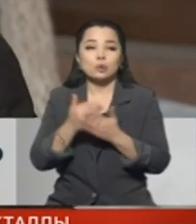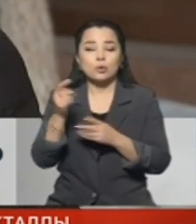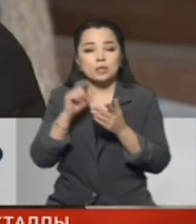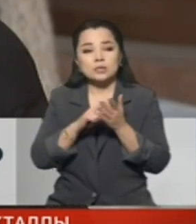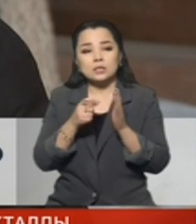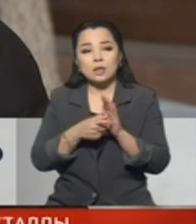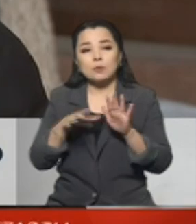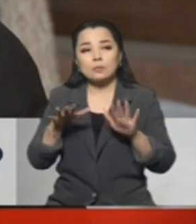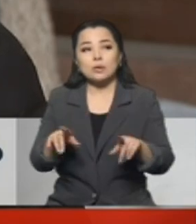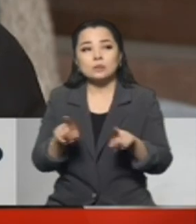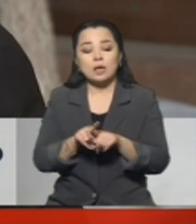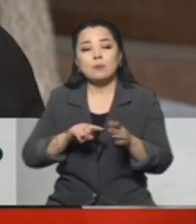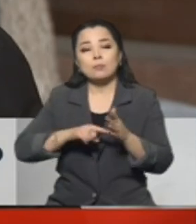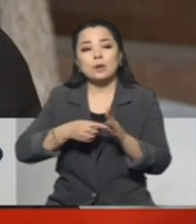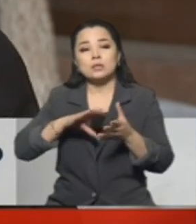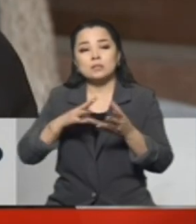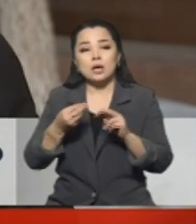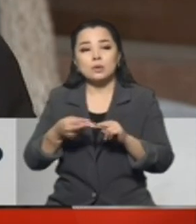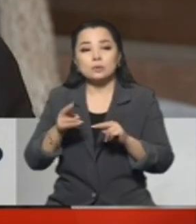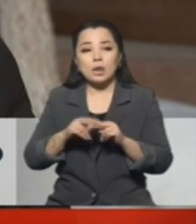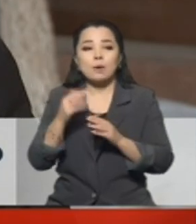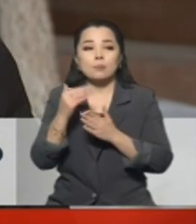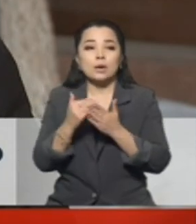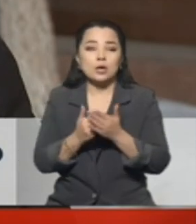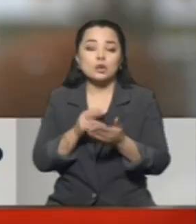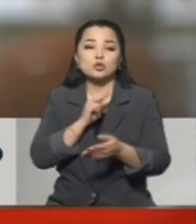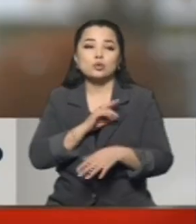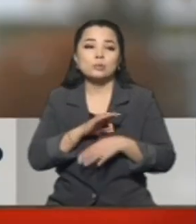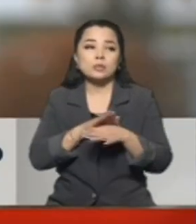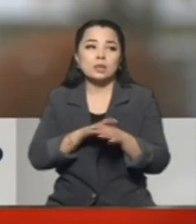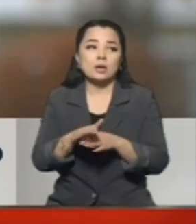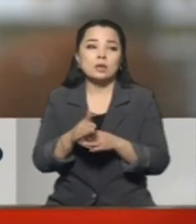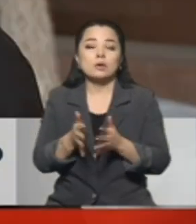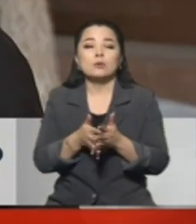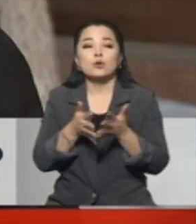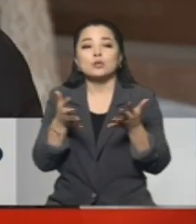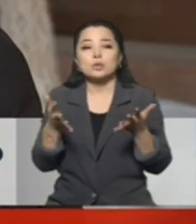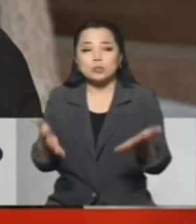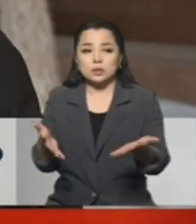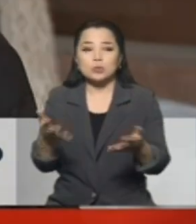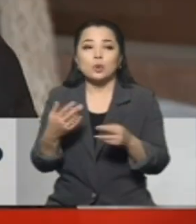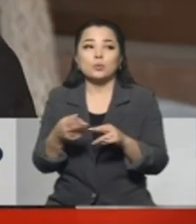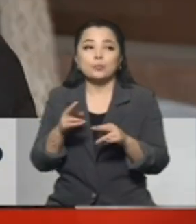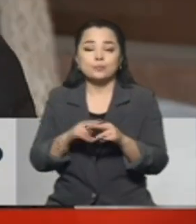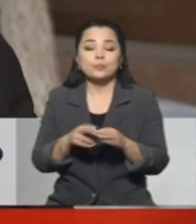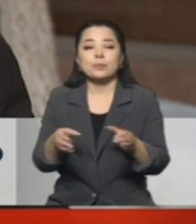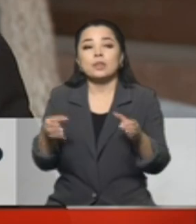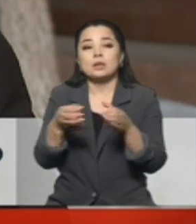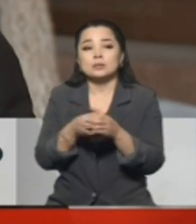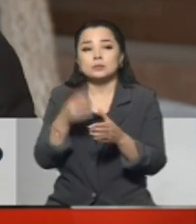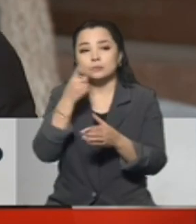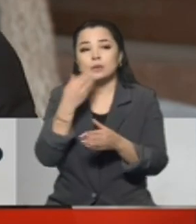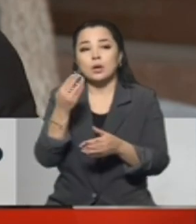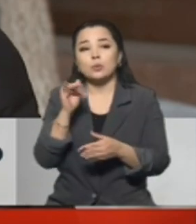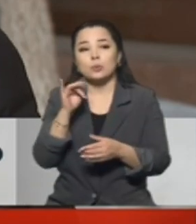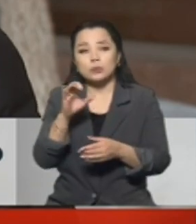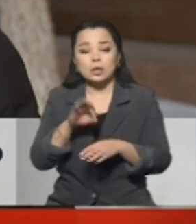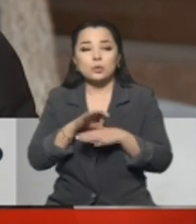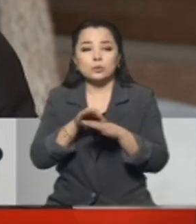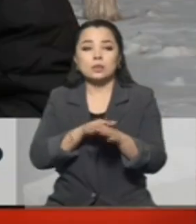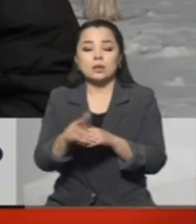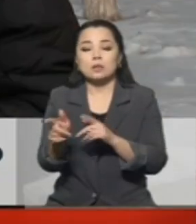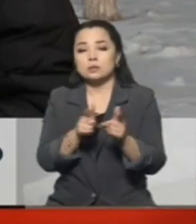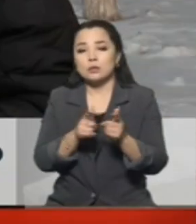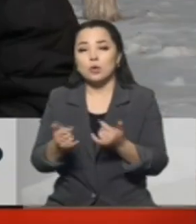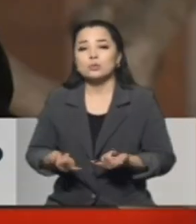сыныптарда мақсатты жаңағы бағдарлау жұмыстары кеңейтілген жаңағы вариативтік курстар арқылы жүзеге